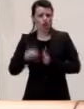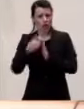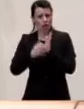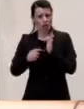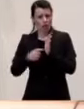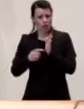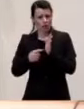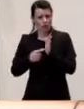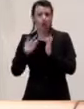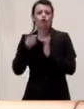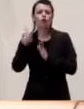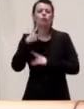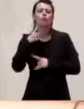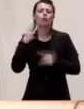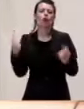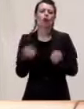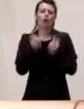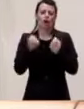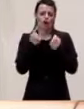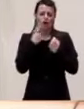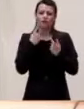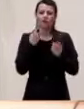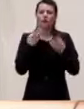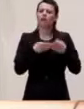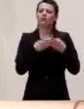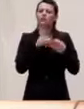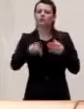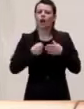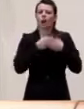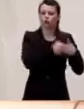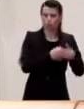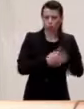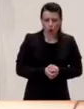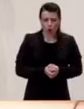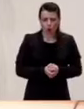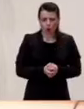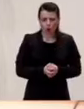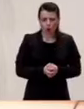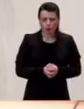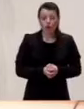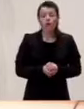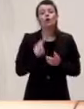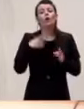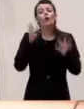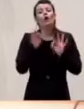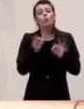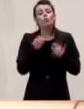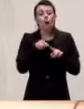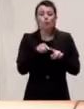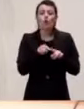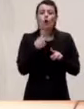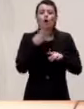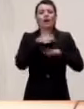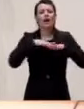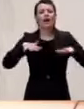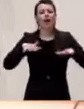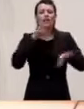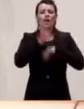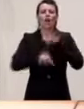reti clinico-assistenziali a supporto ed in particolare la rete delle cure palliative,